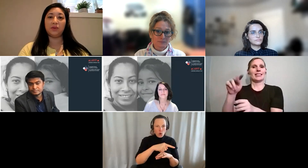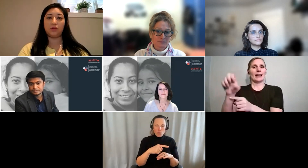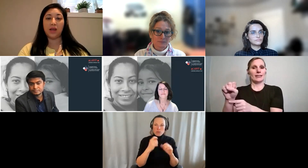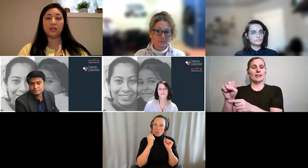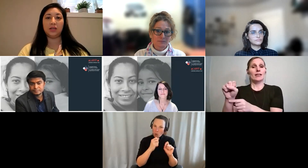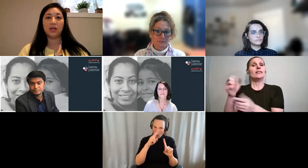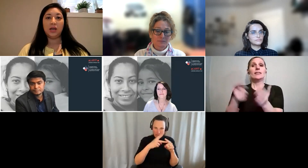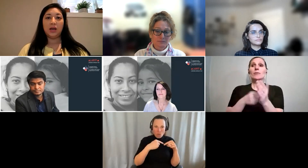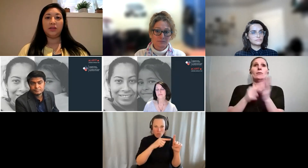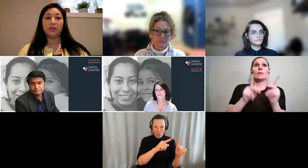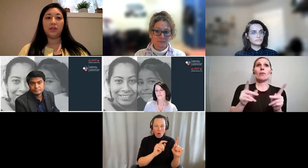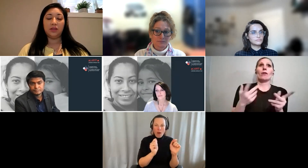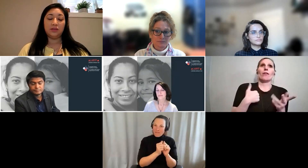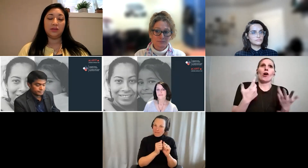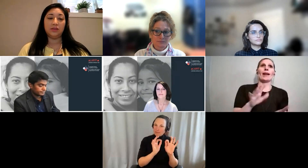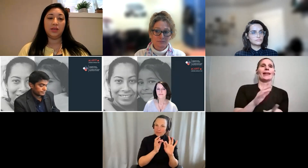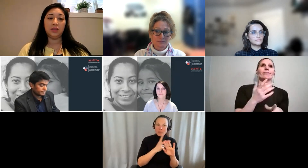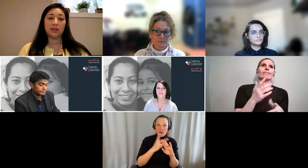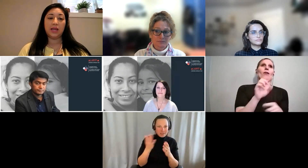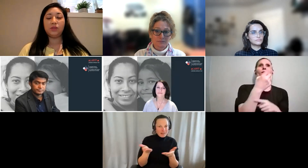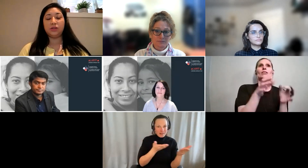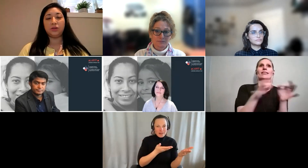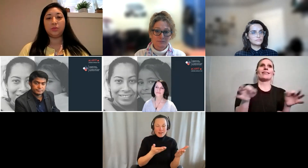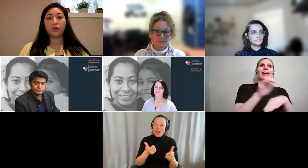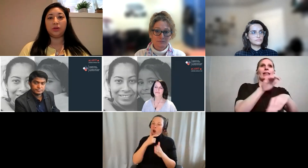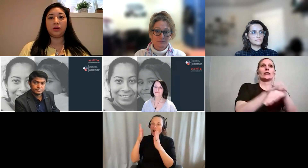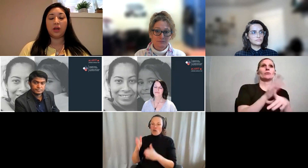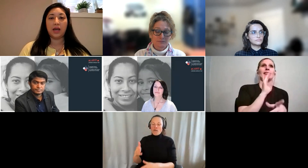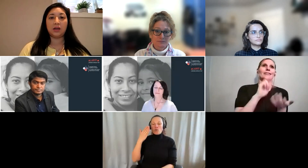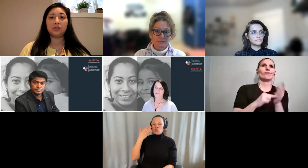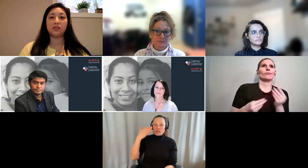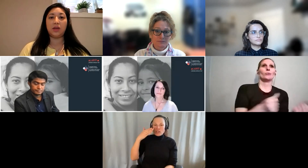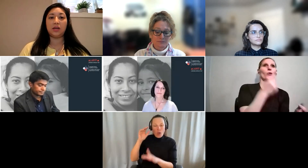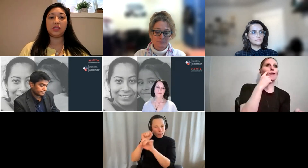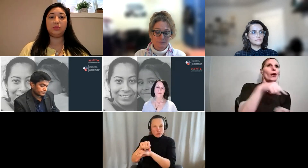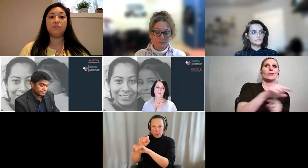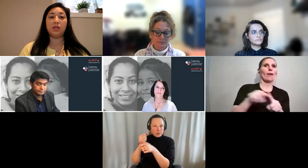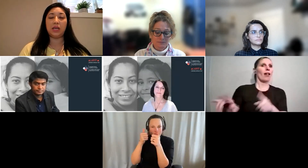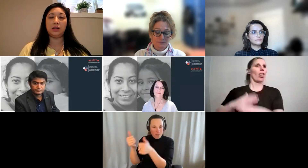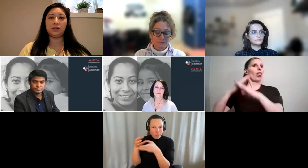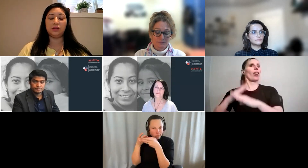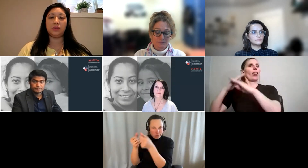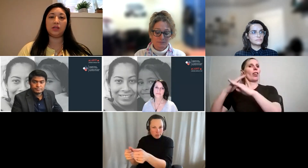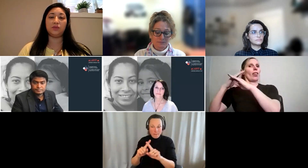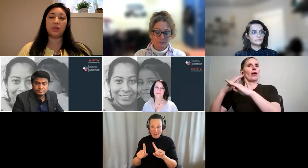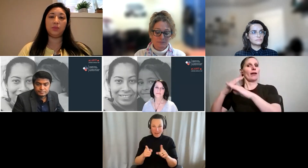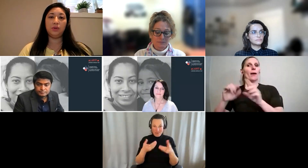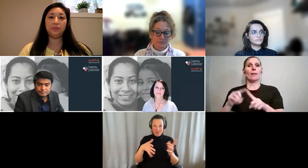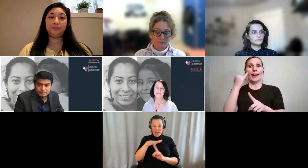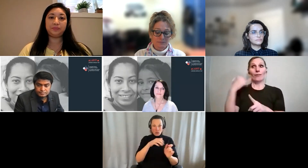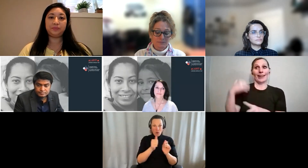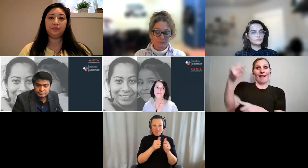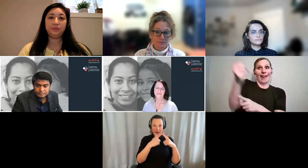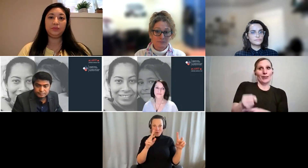que ceux qui prennent pour, les anglophones prennent pour acquis. L'interprète donne accès et aide à mitiger